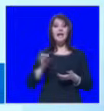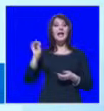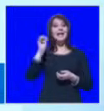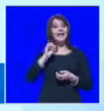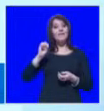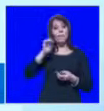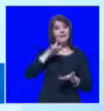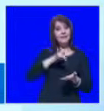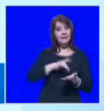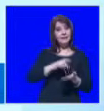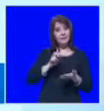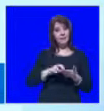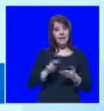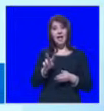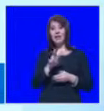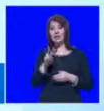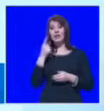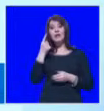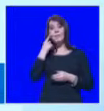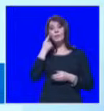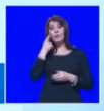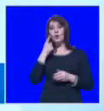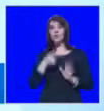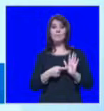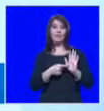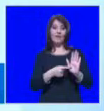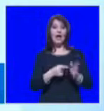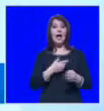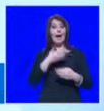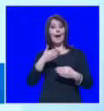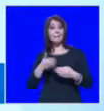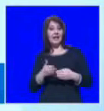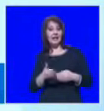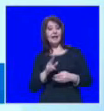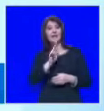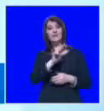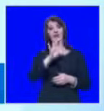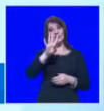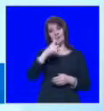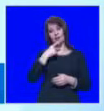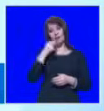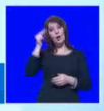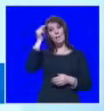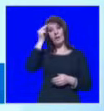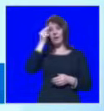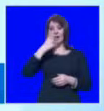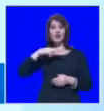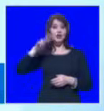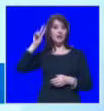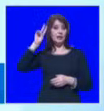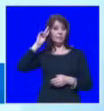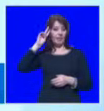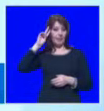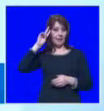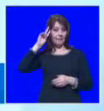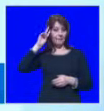Централна банка. И двете прогнози в момента показват, че към края на 2024 година България ще изпълнява този